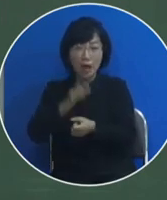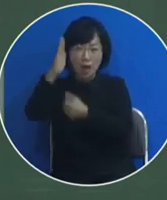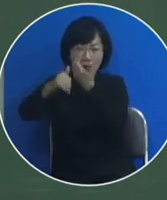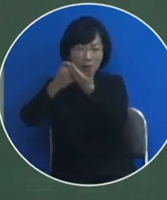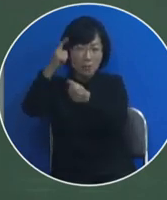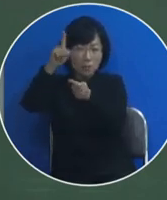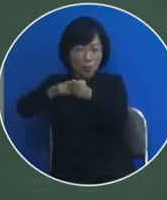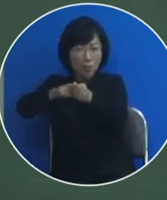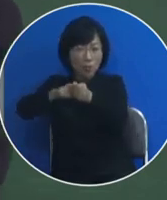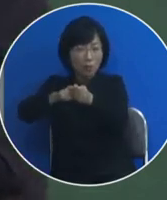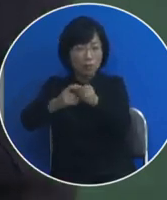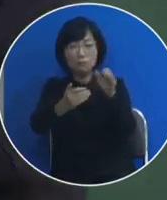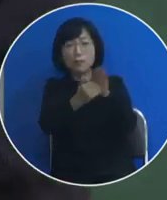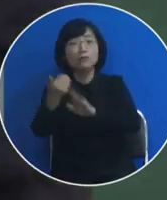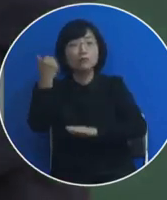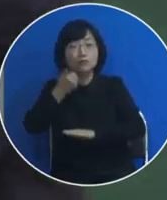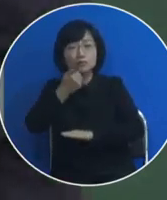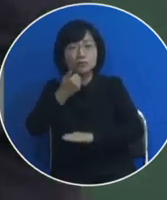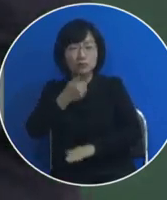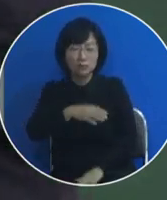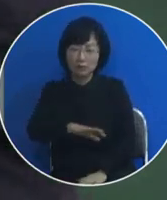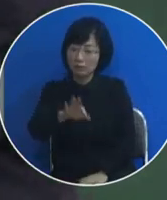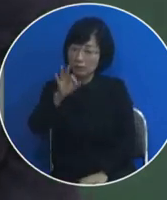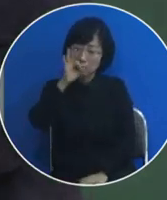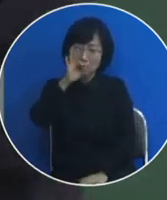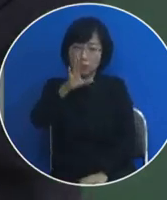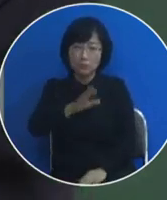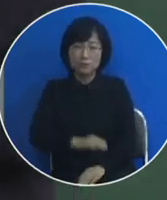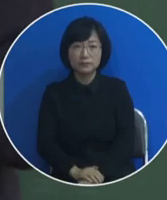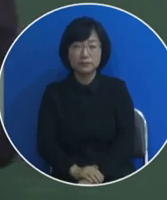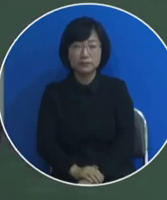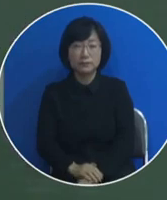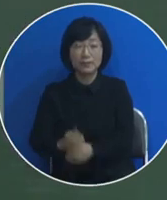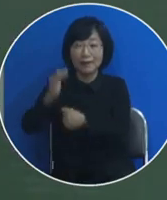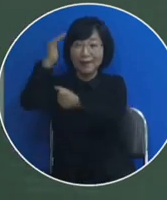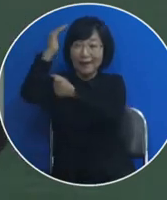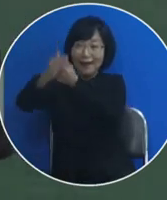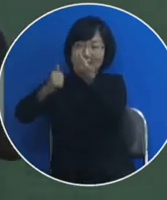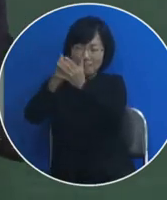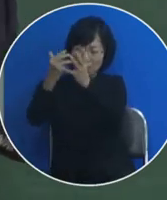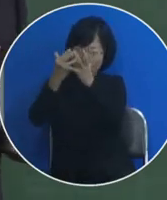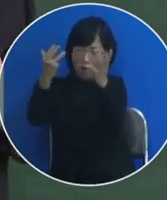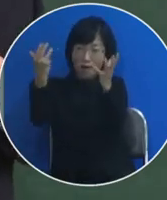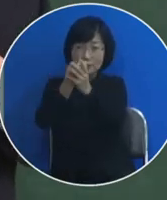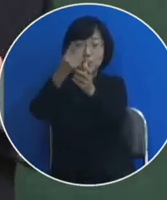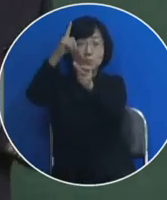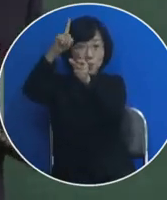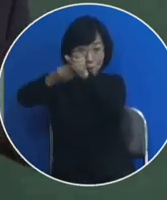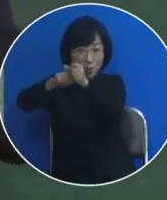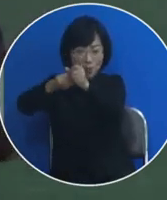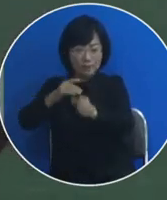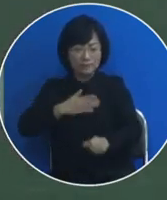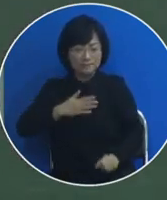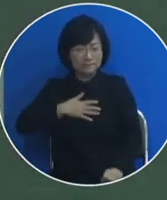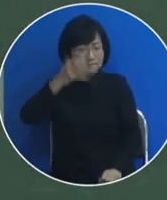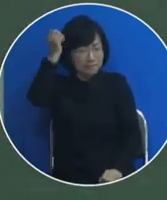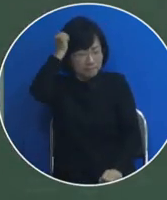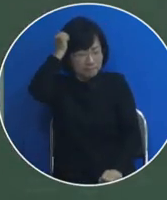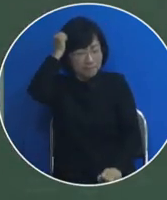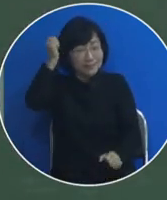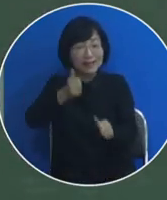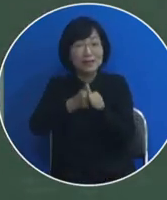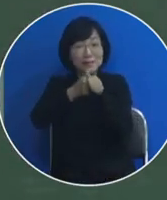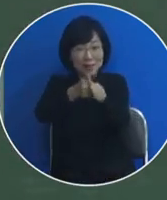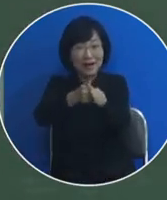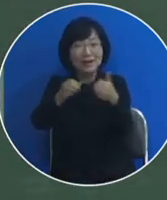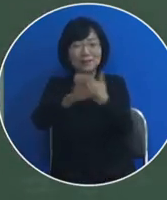Being able to see that. 하나님의 절대 목표가 내 것이 되어서 내가 그 속에 있다면 승리할 수밖에 없는